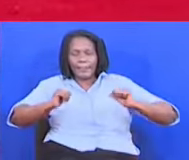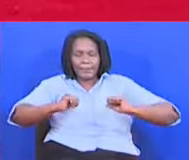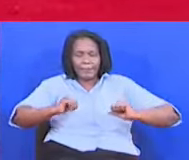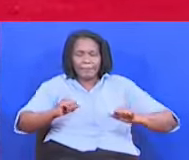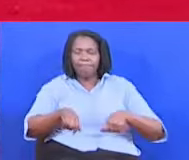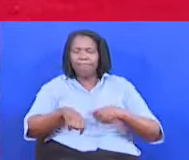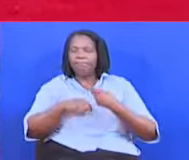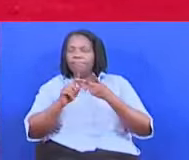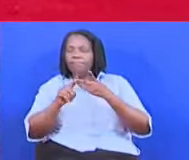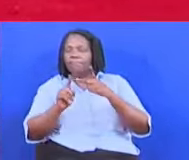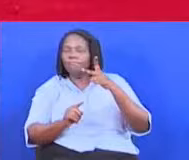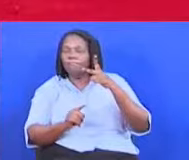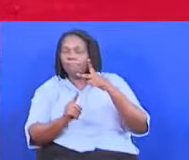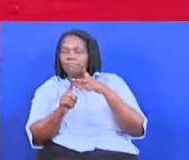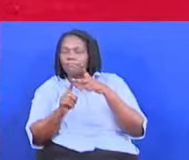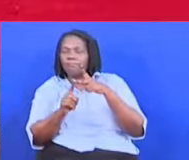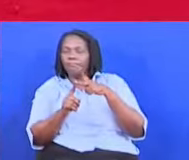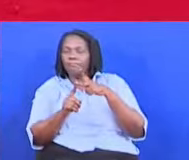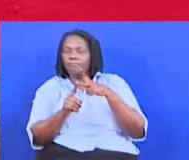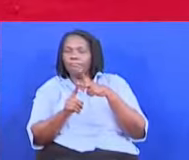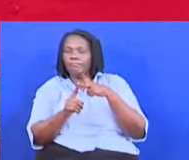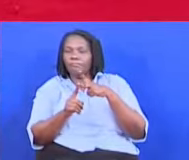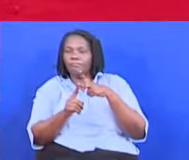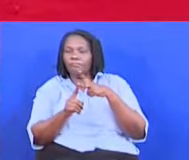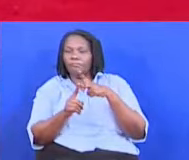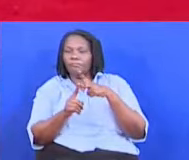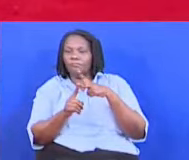Lakini pili, pale tunapopata